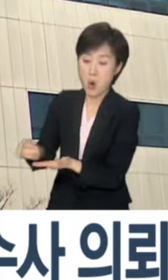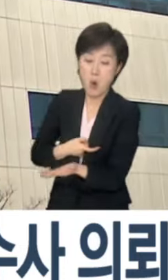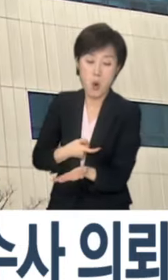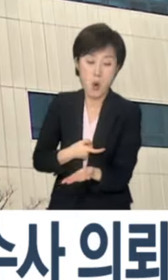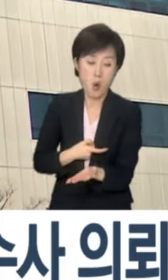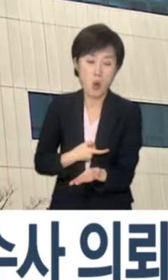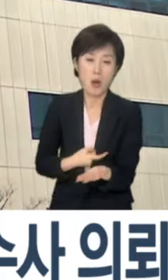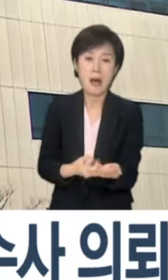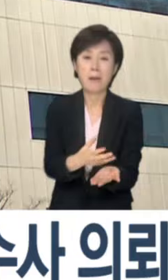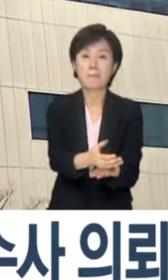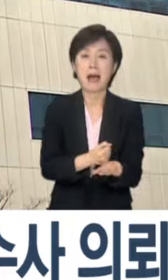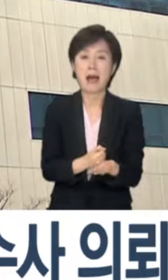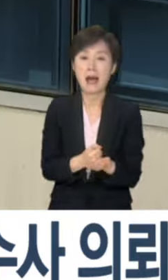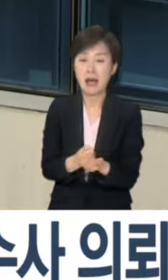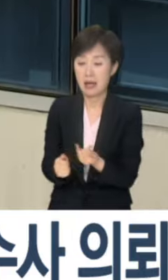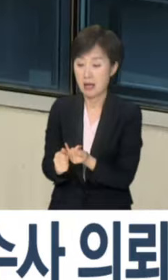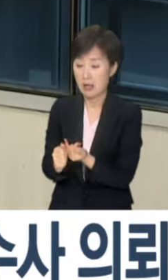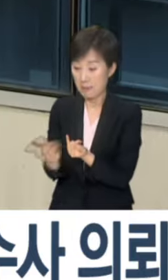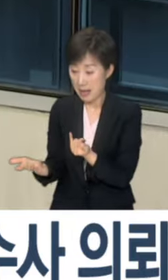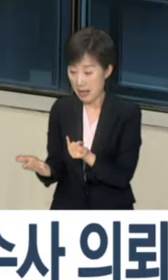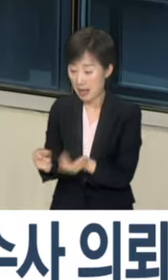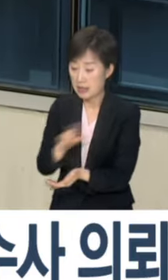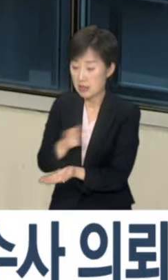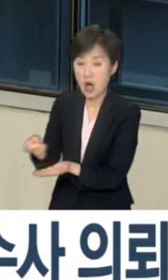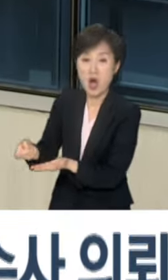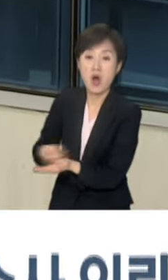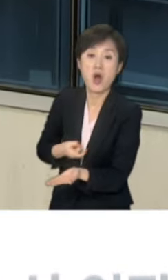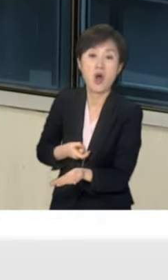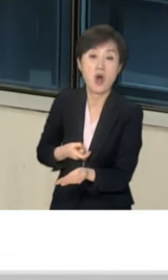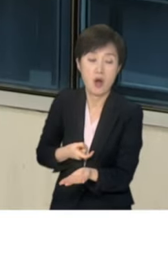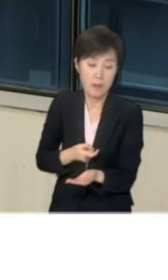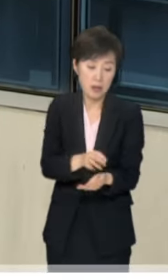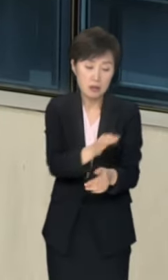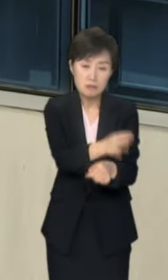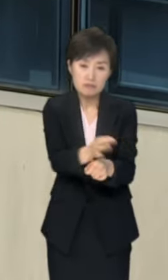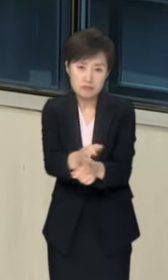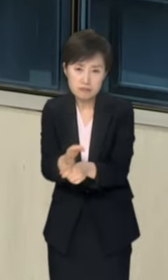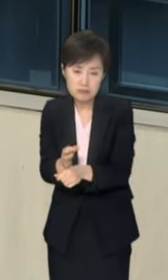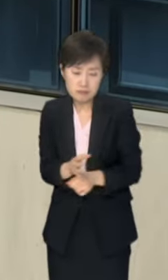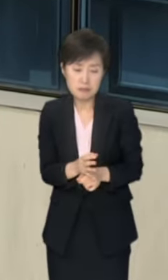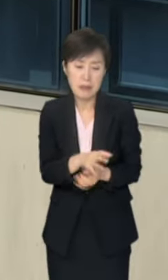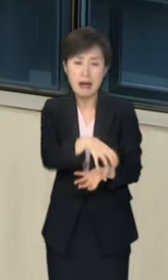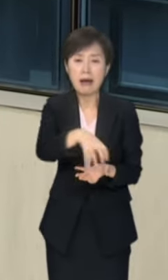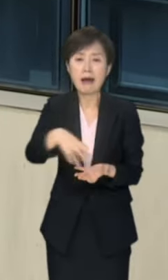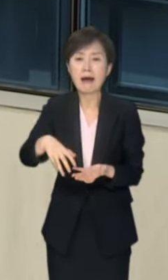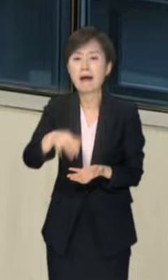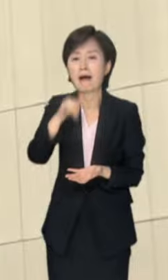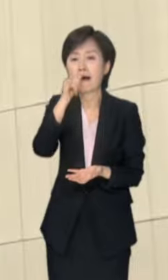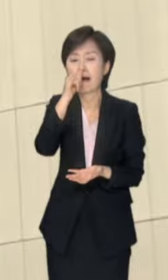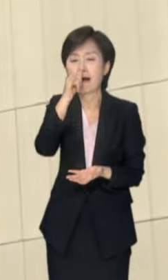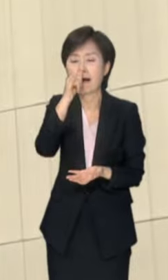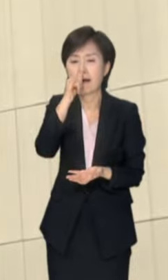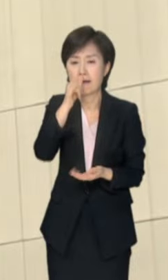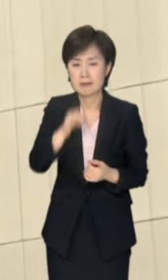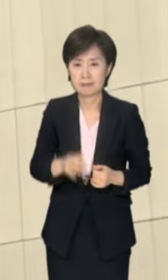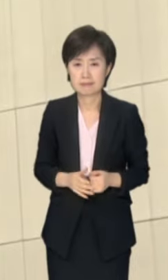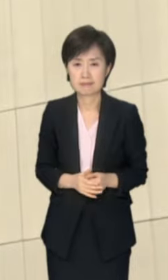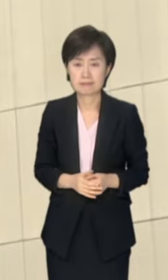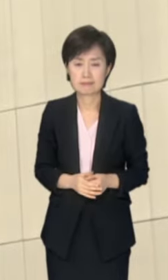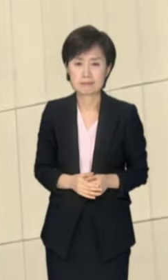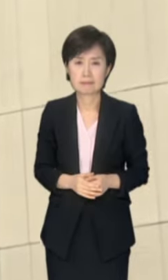사망한 배우자의 명의로 졸피뎀 또 클로나 재판 등 무정을 대리 처방받은 사례가